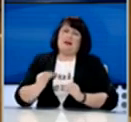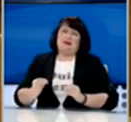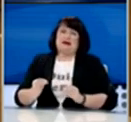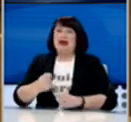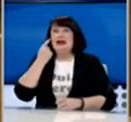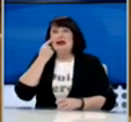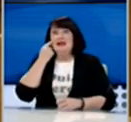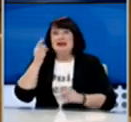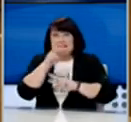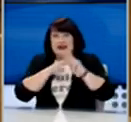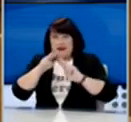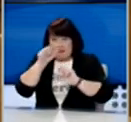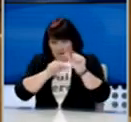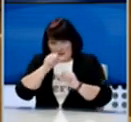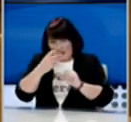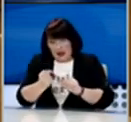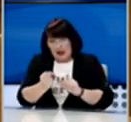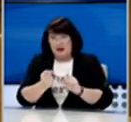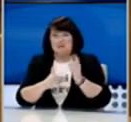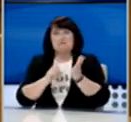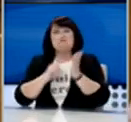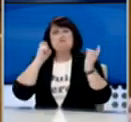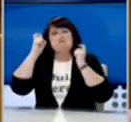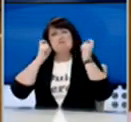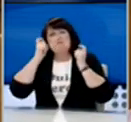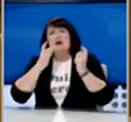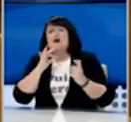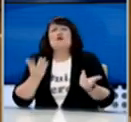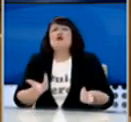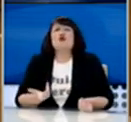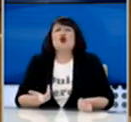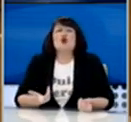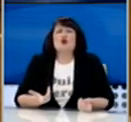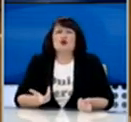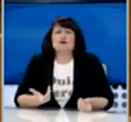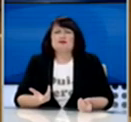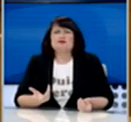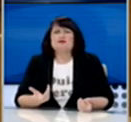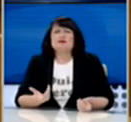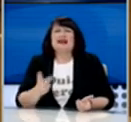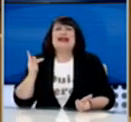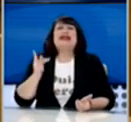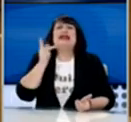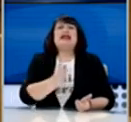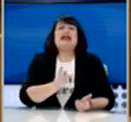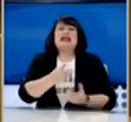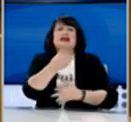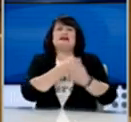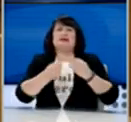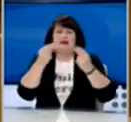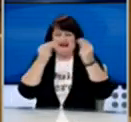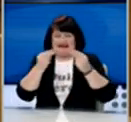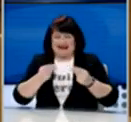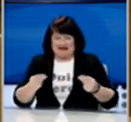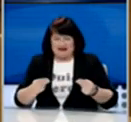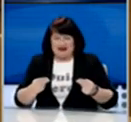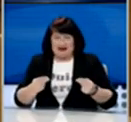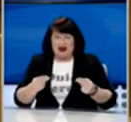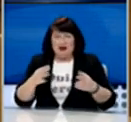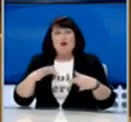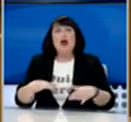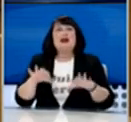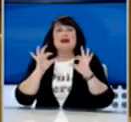κλιματική αλλαγή θα πρέπει να αναρωτηθεί για ποιο λόγο ο κύριος κικίλιας επικαλέστηκε εία που